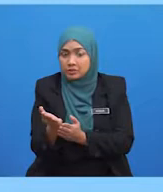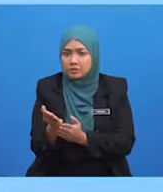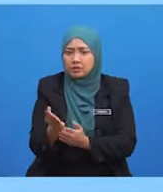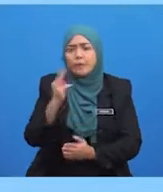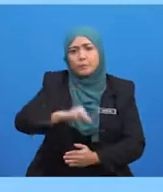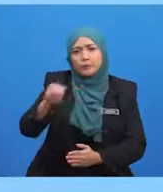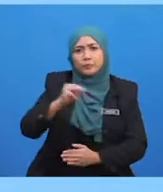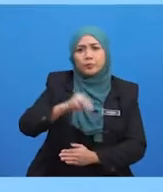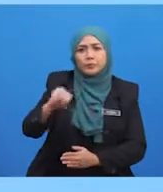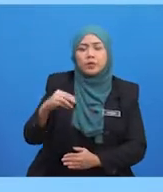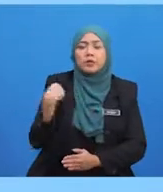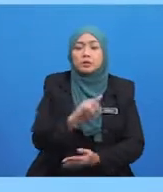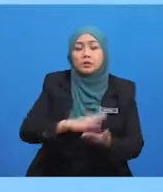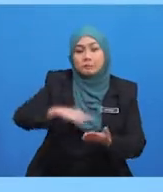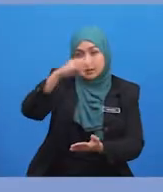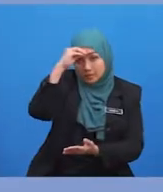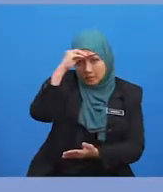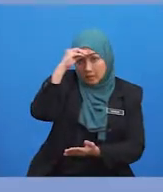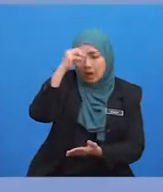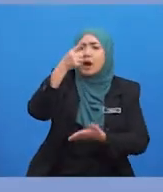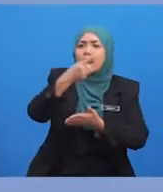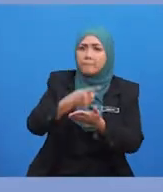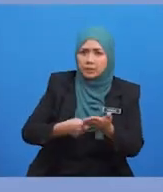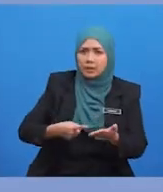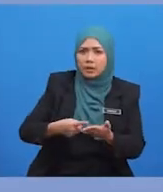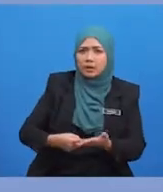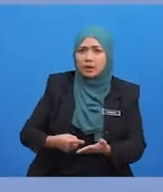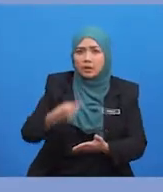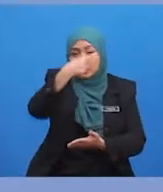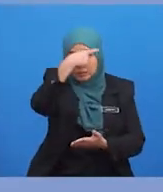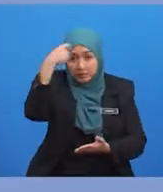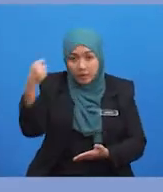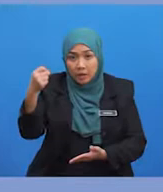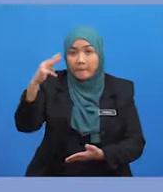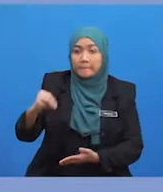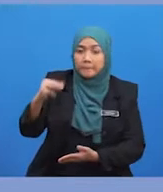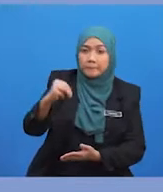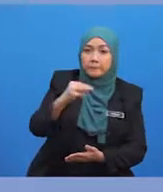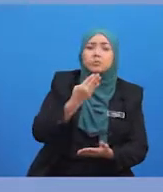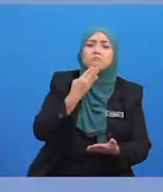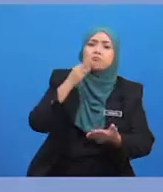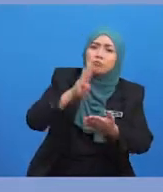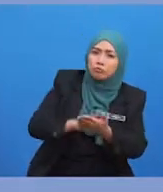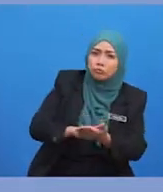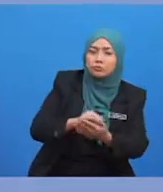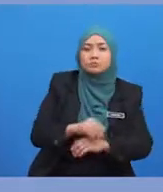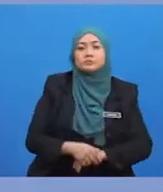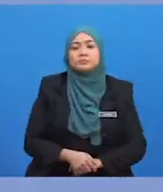mari murid-murid kita pelajari pula apakah kesan buruk mikroorganisma.